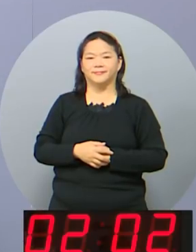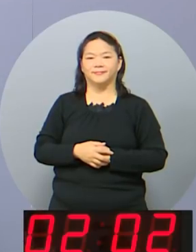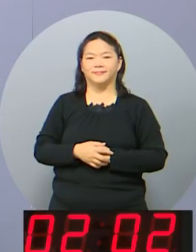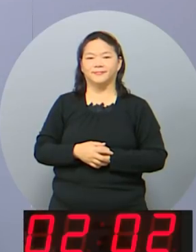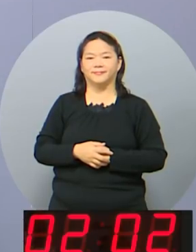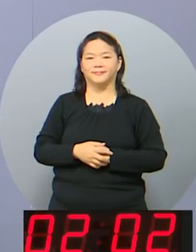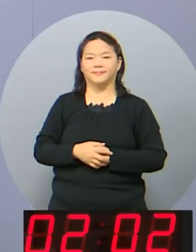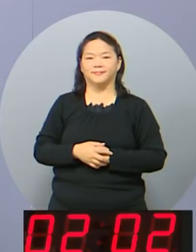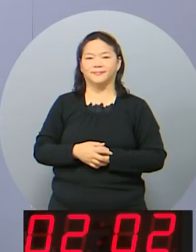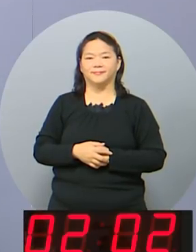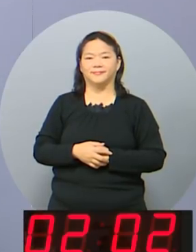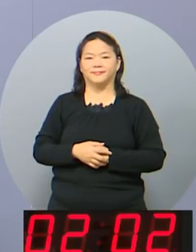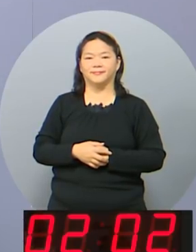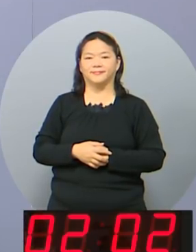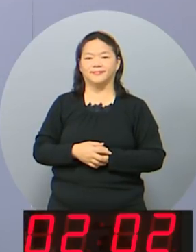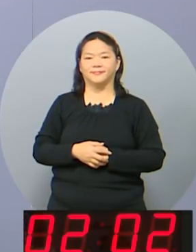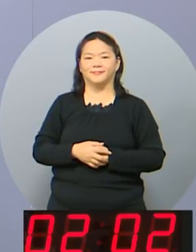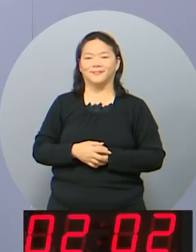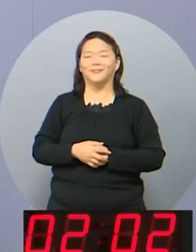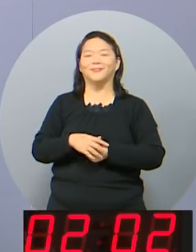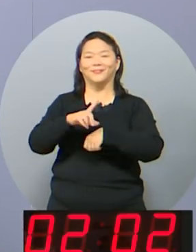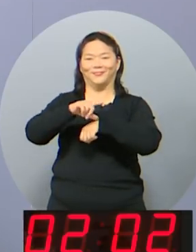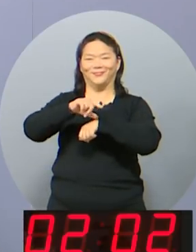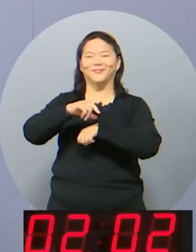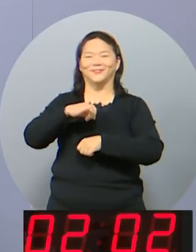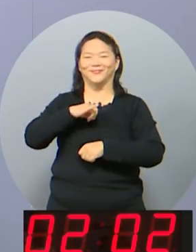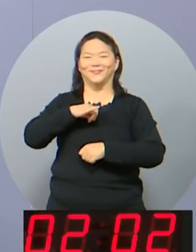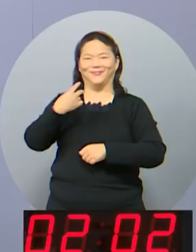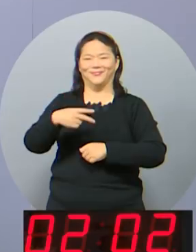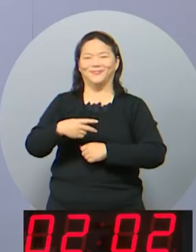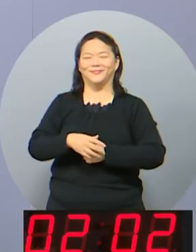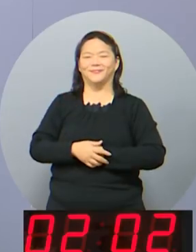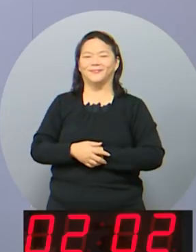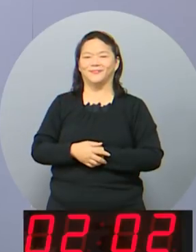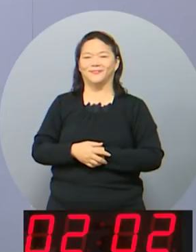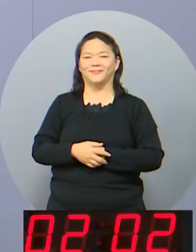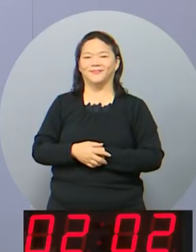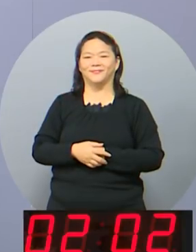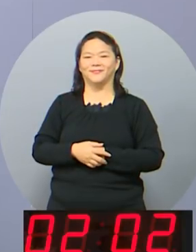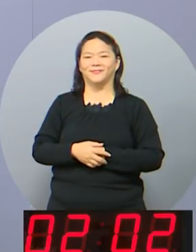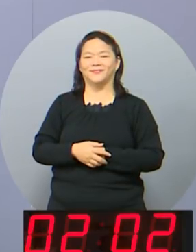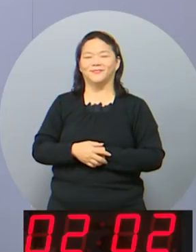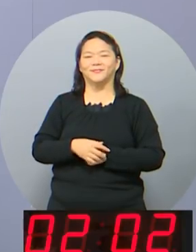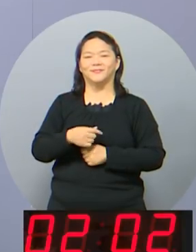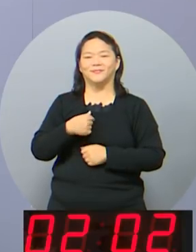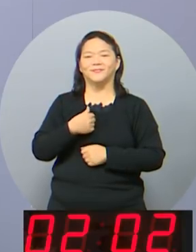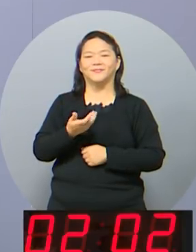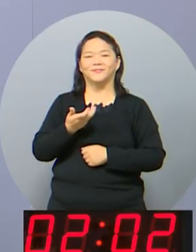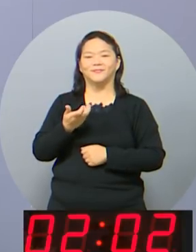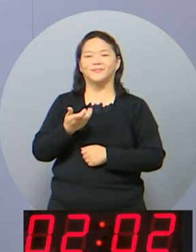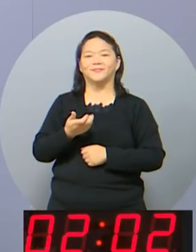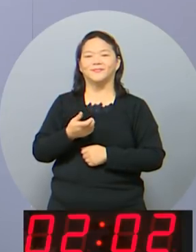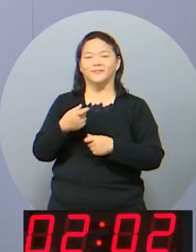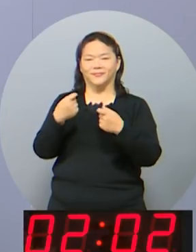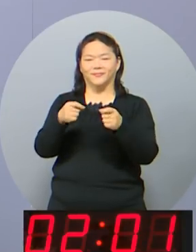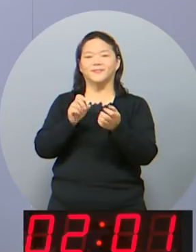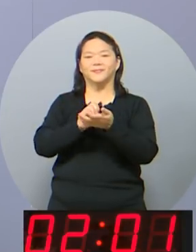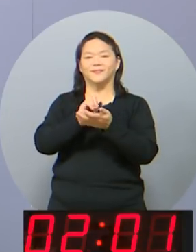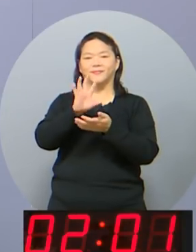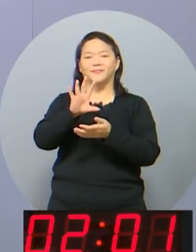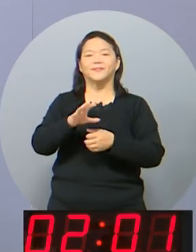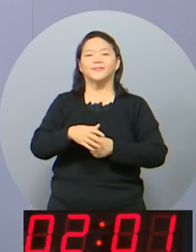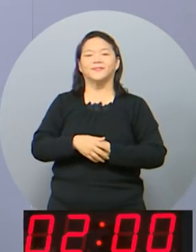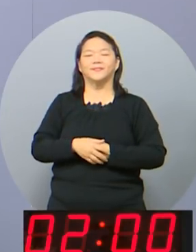继续吗？还有时间是吧？哦，好，谢谢。那我想这个是我一个简短的一个政见的发表。